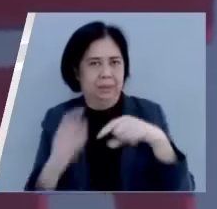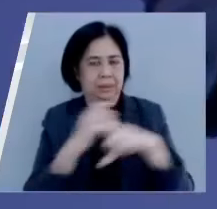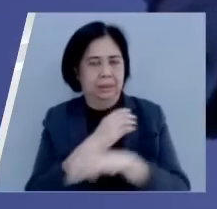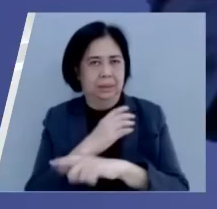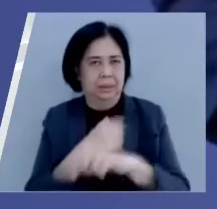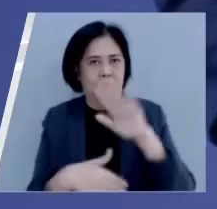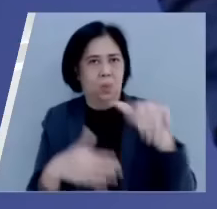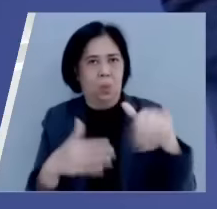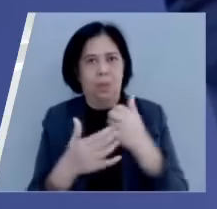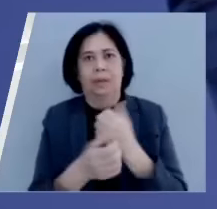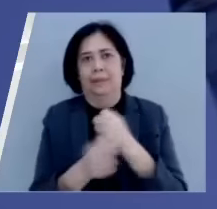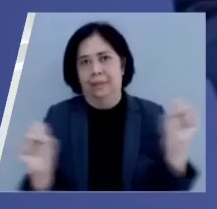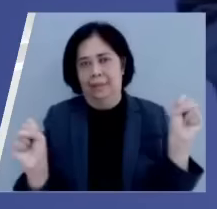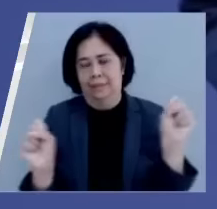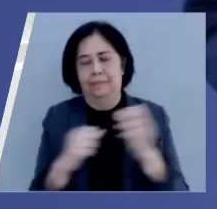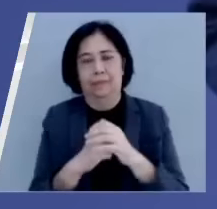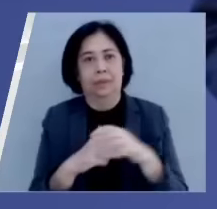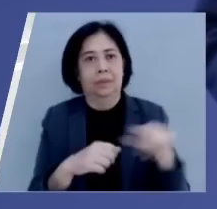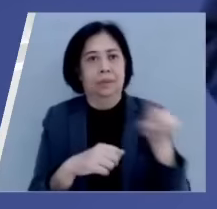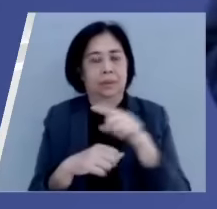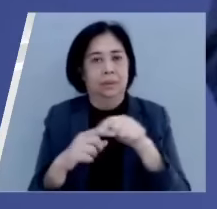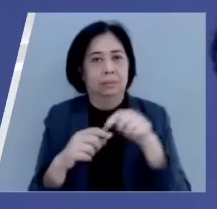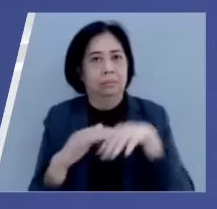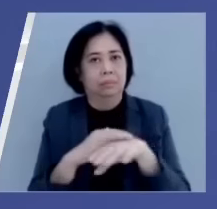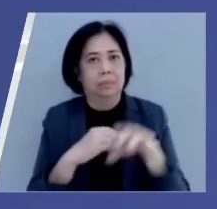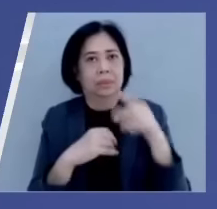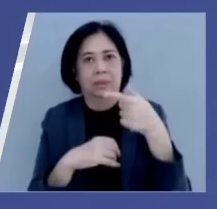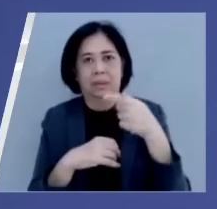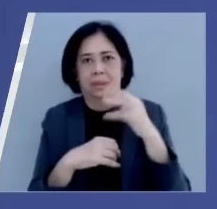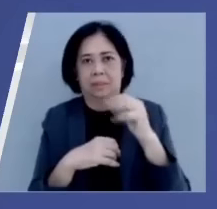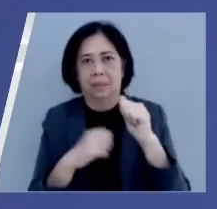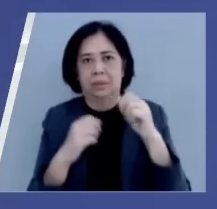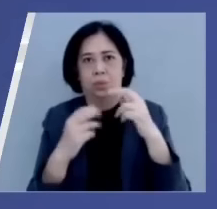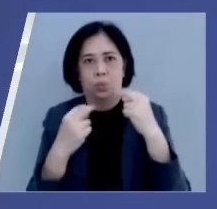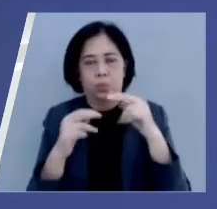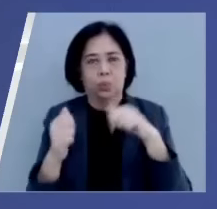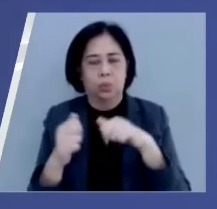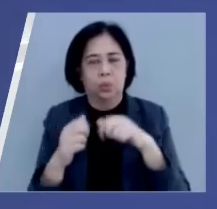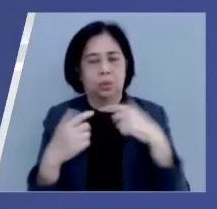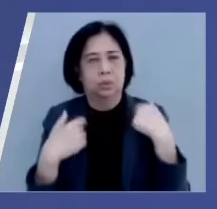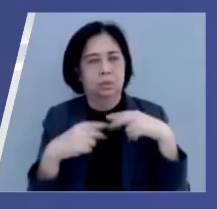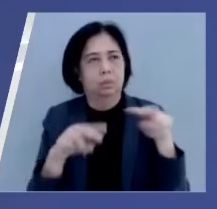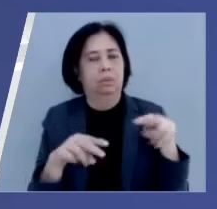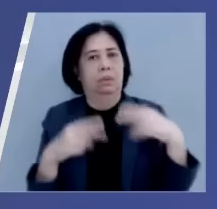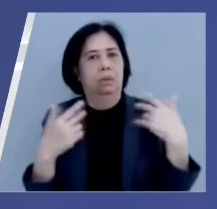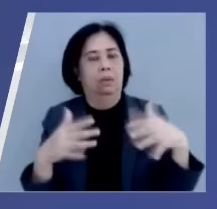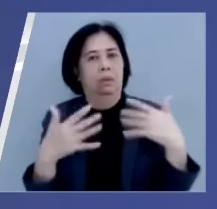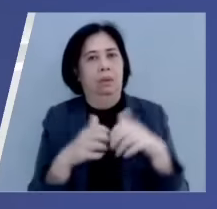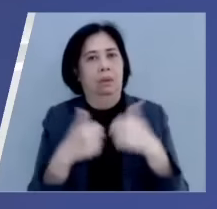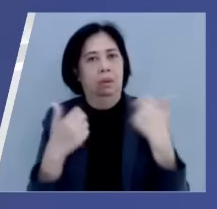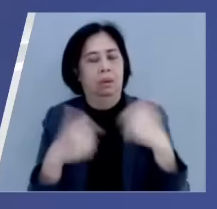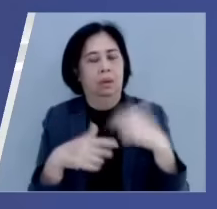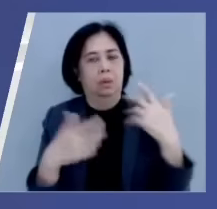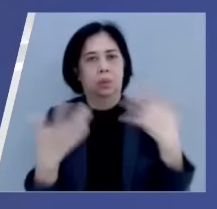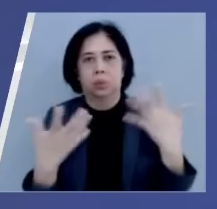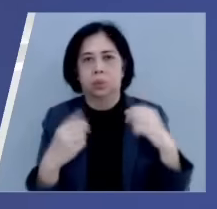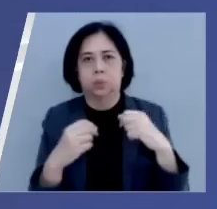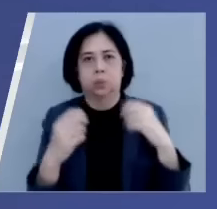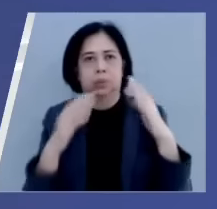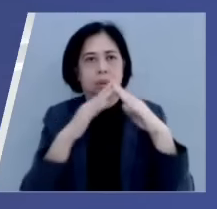nakaligtas. Gayunman, sa pagpasok doon ng GMA Integrated News, tumambad kung paano pinadapa ang mga bahay